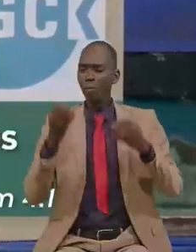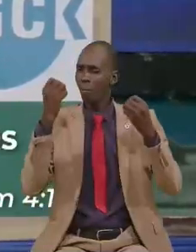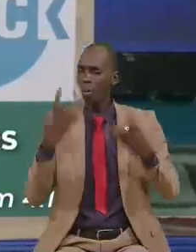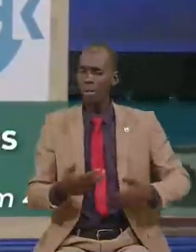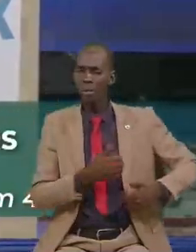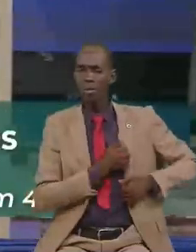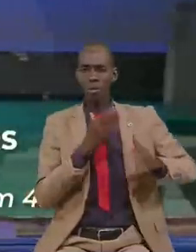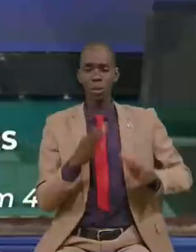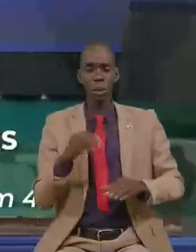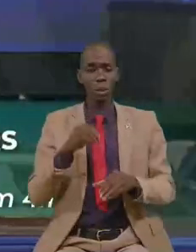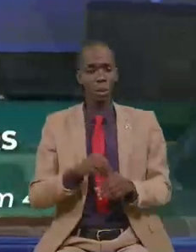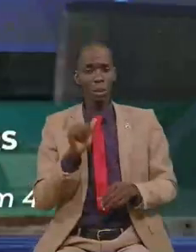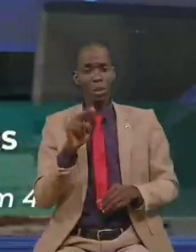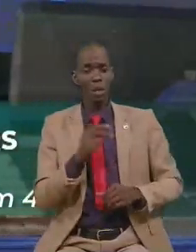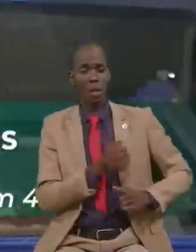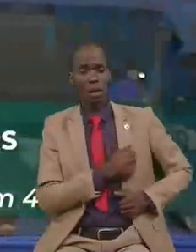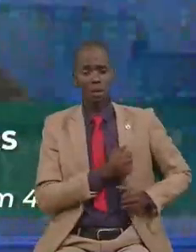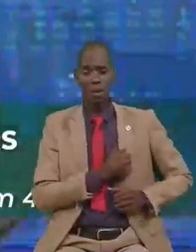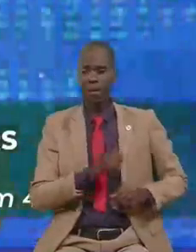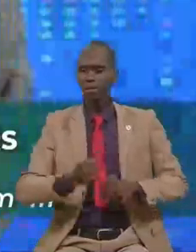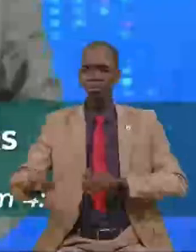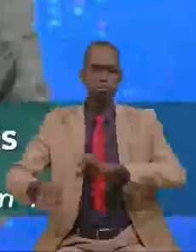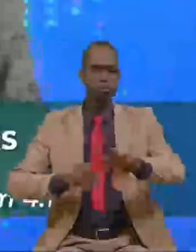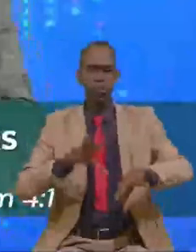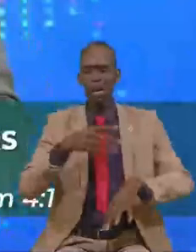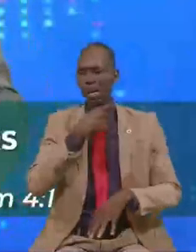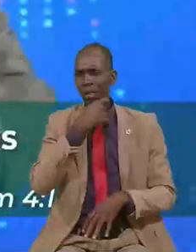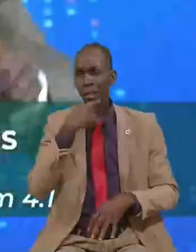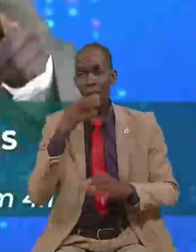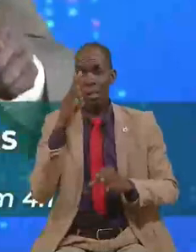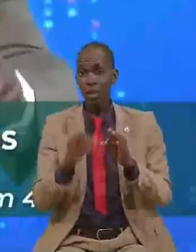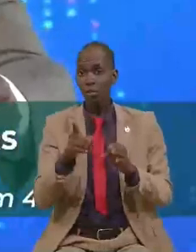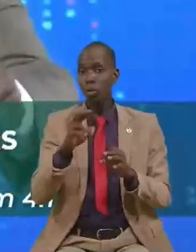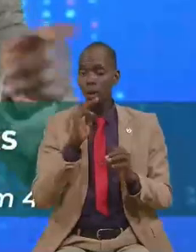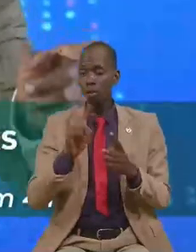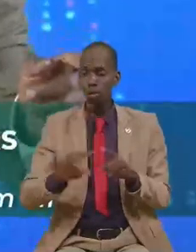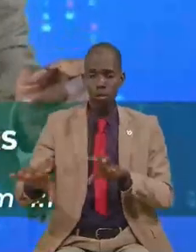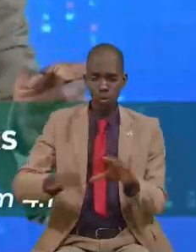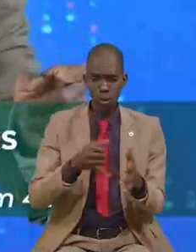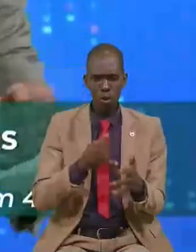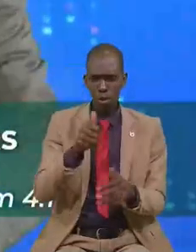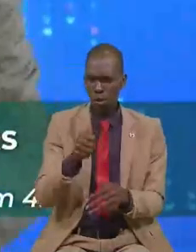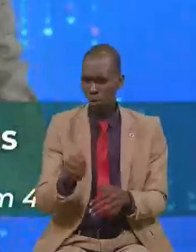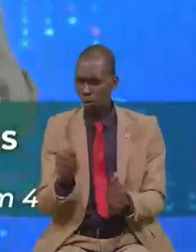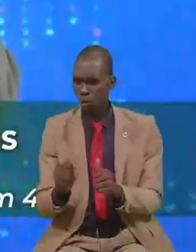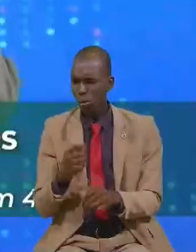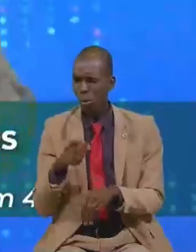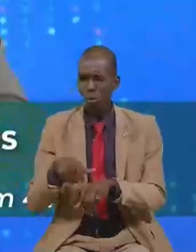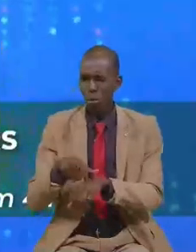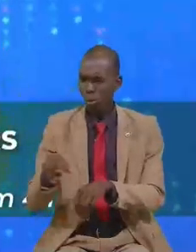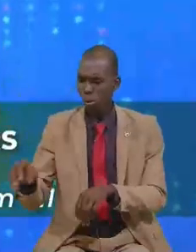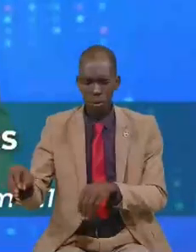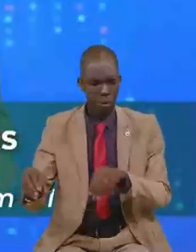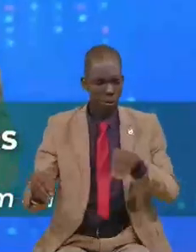dispersées. Desséché. Si vous devez le faire vous-même, quelle osse mettre ensemble avec toi? Seul